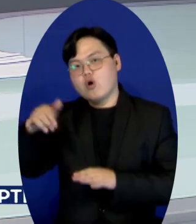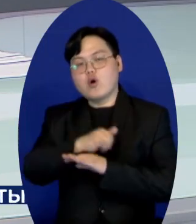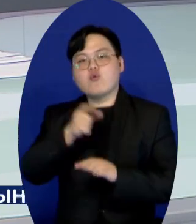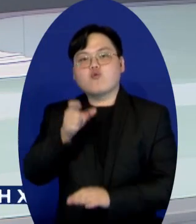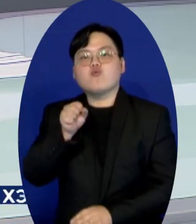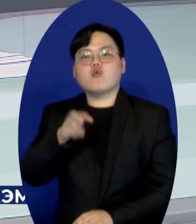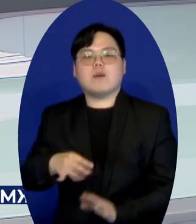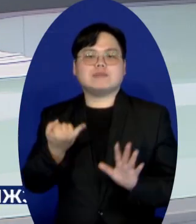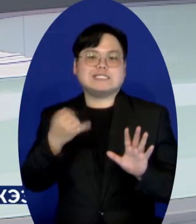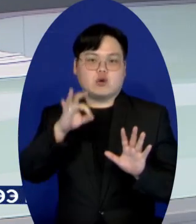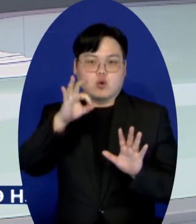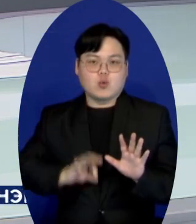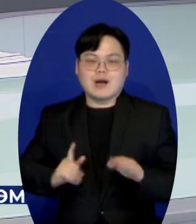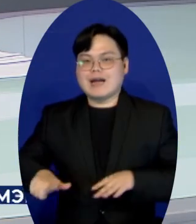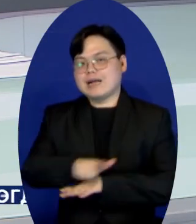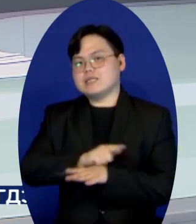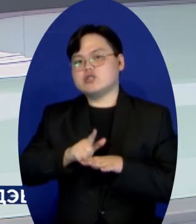амын 60% нь газар нутгийнхаа